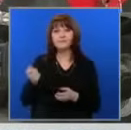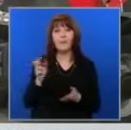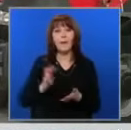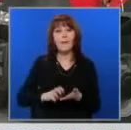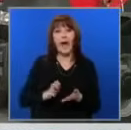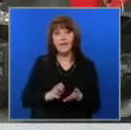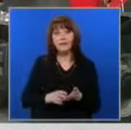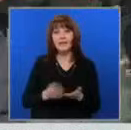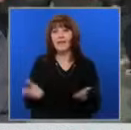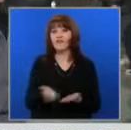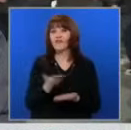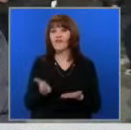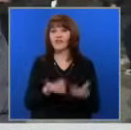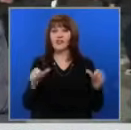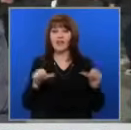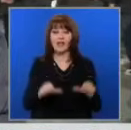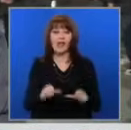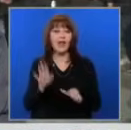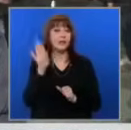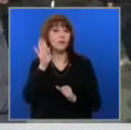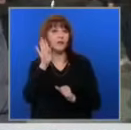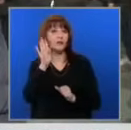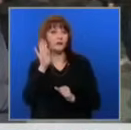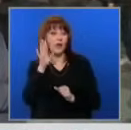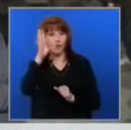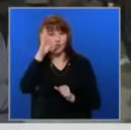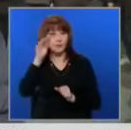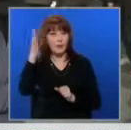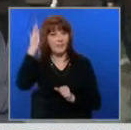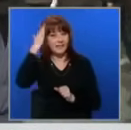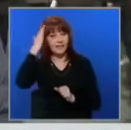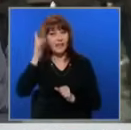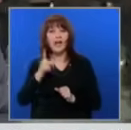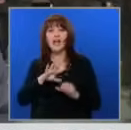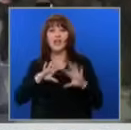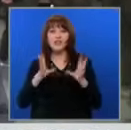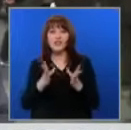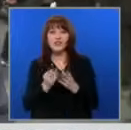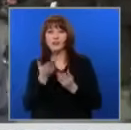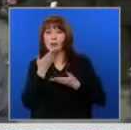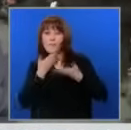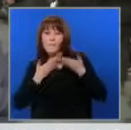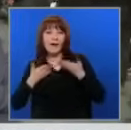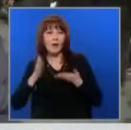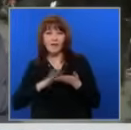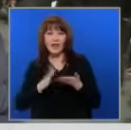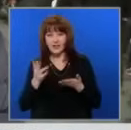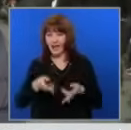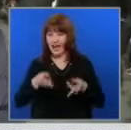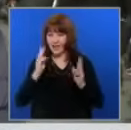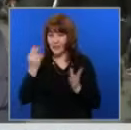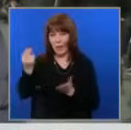от тях вече са пред фалит. Да ме чуе и господин министър, да ме чуят и всички преговарящи вчера, които се съгласиха да си сложат